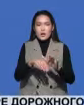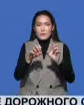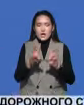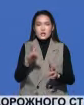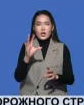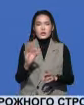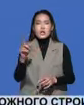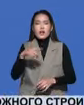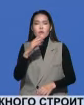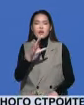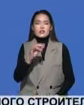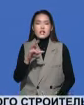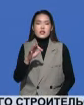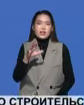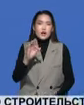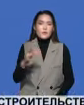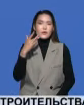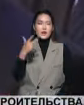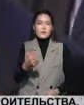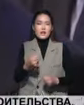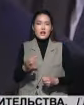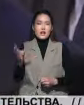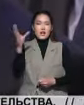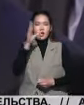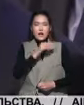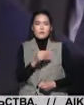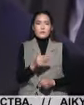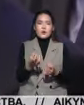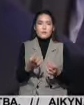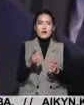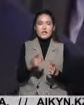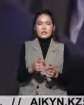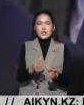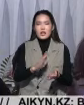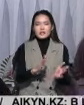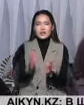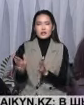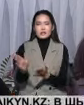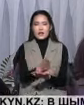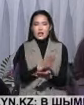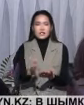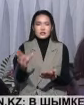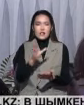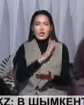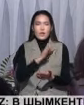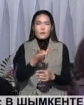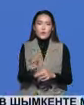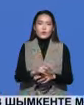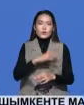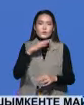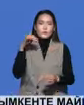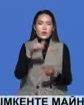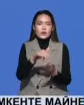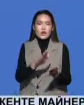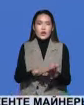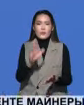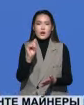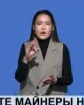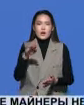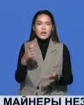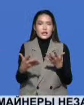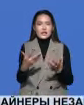как развивающиеся средние державы, не могут просто согласиться с поляризацией и разделением. Слишком многое поставлено на карту. Если не принять